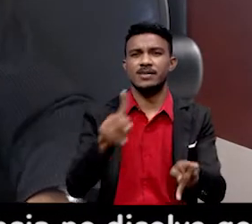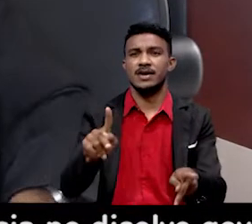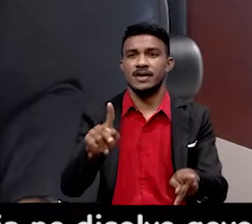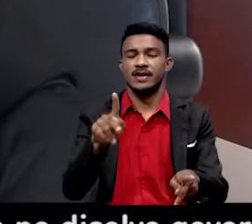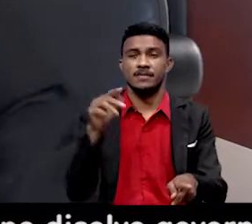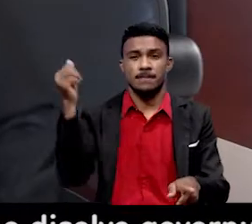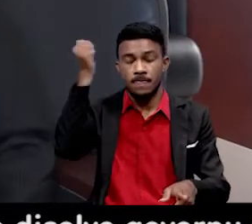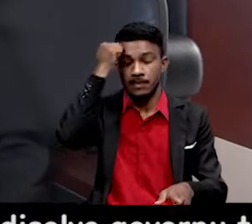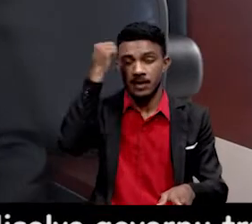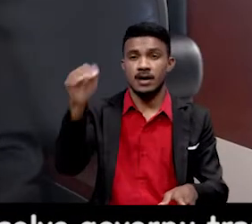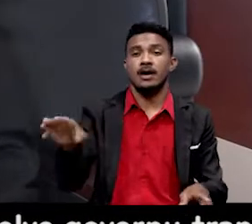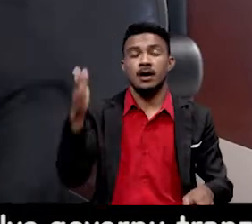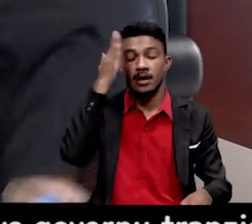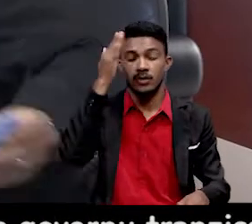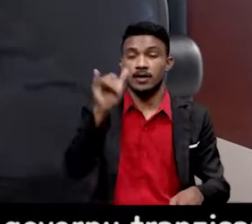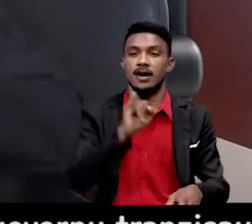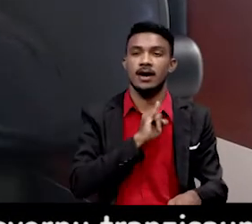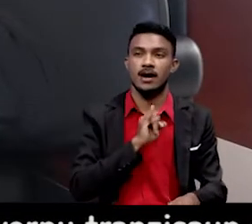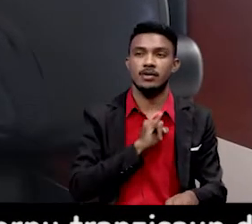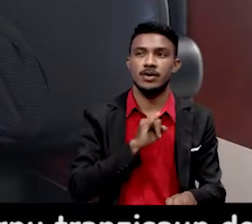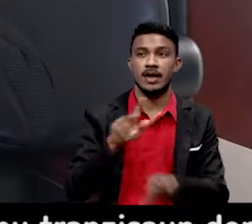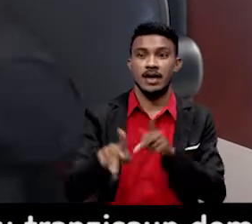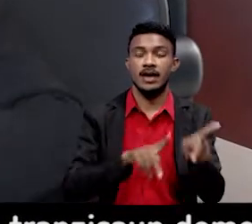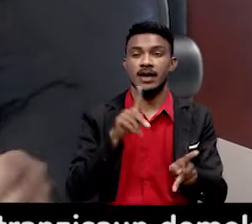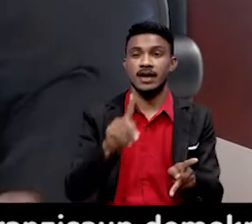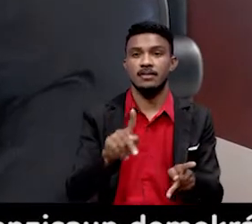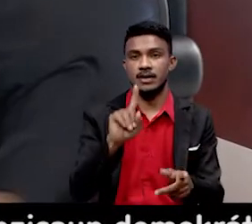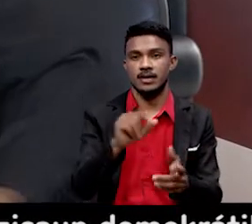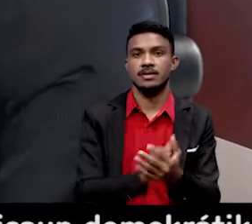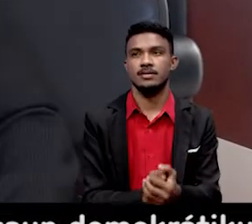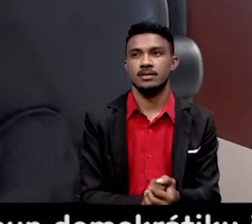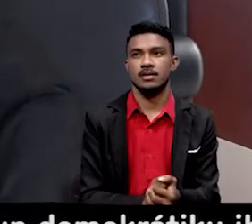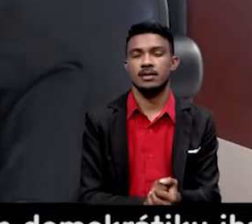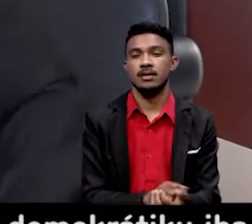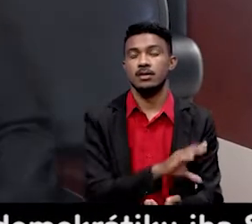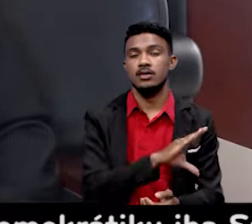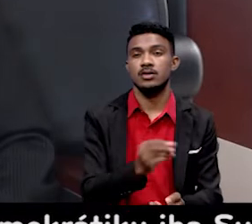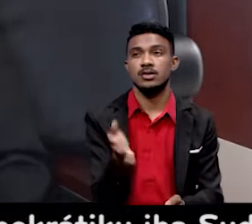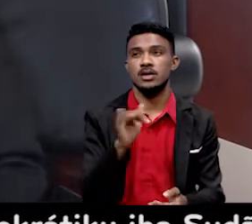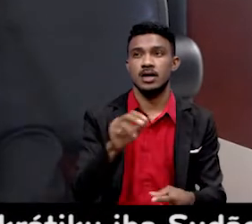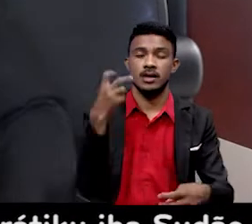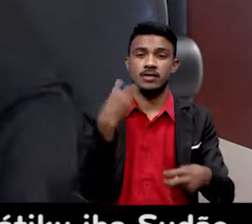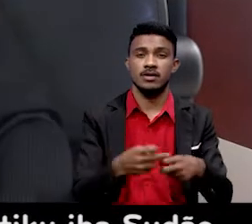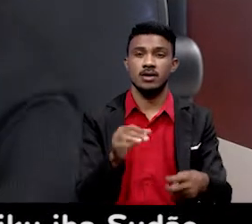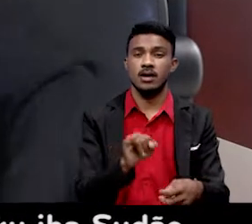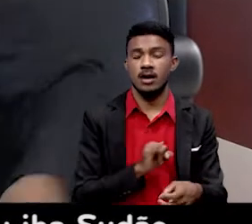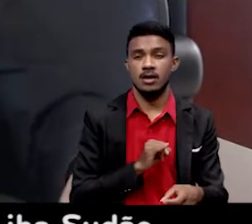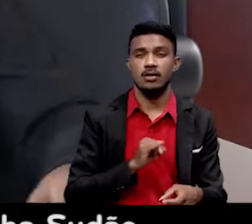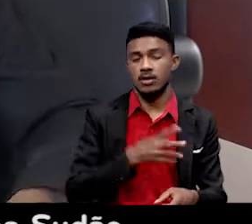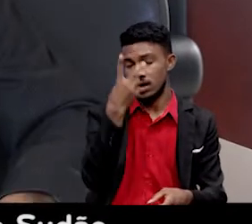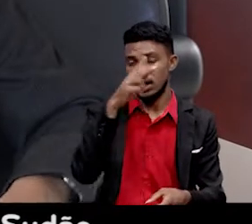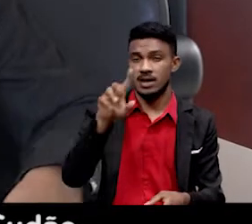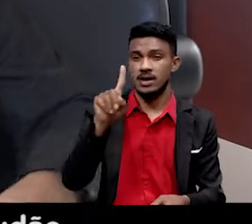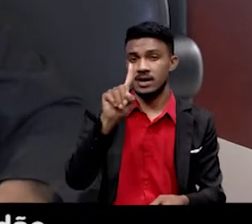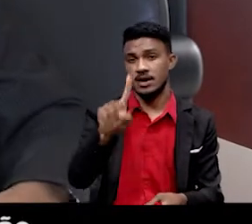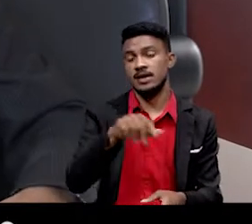tau kanoin de hau be klama ruman ne Então, se não atrapalho, se lá a da fali, lá mas nem